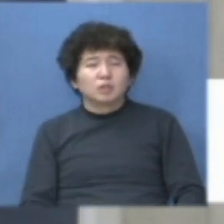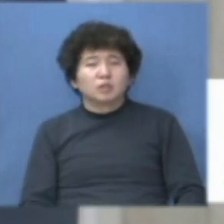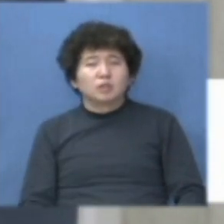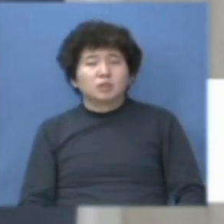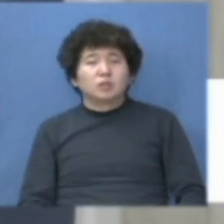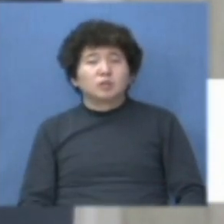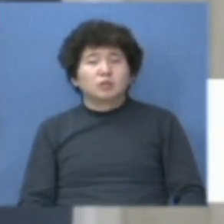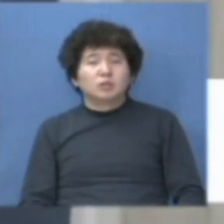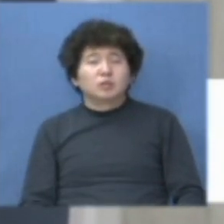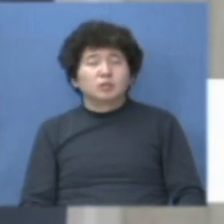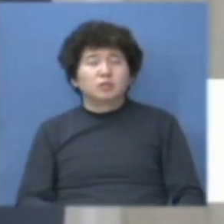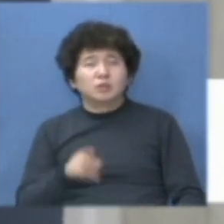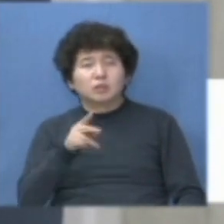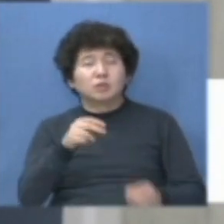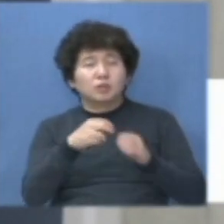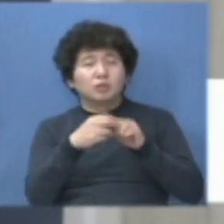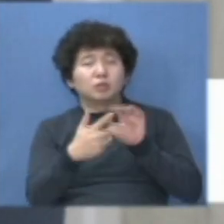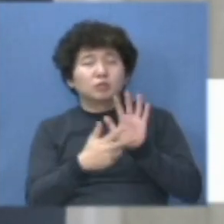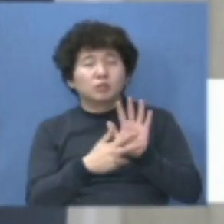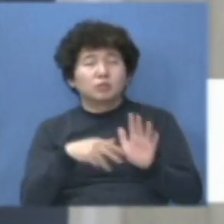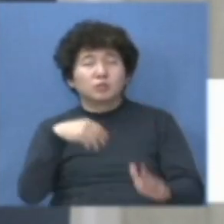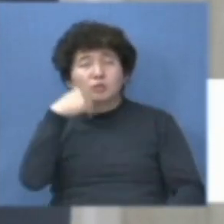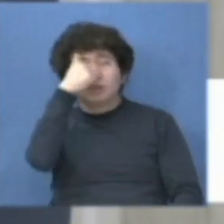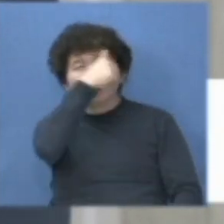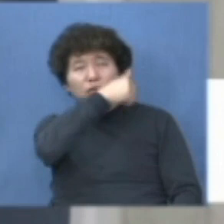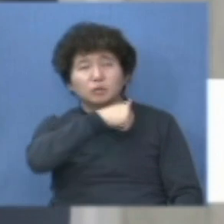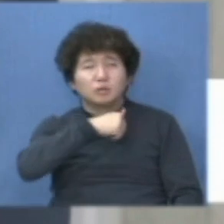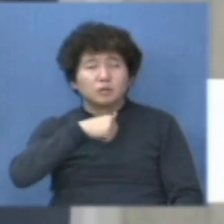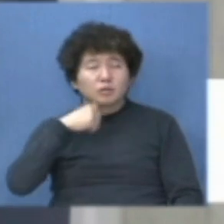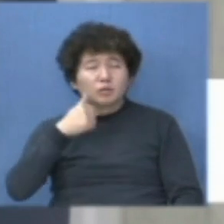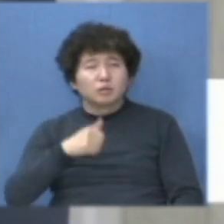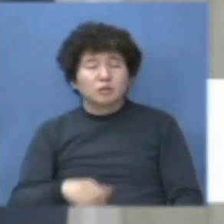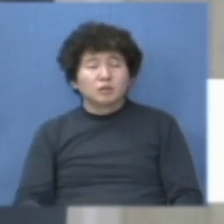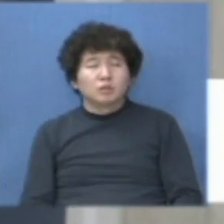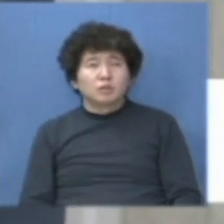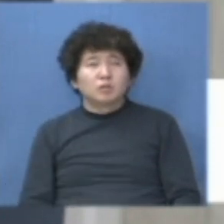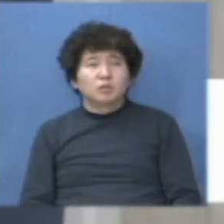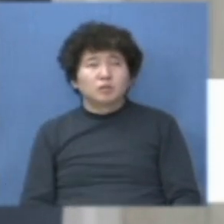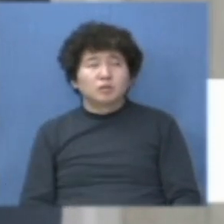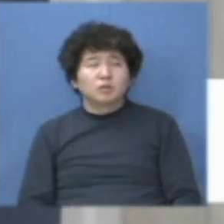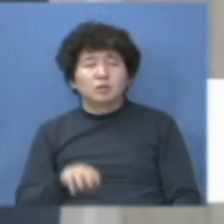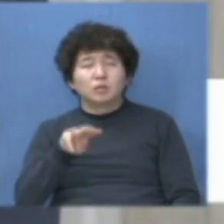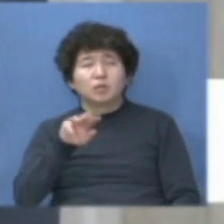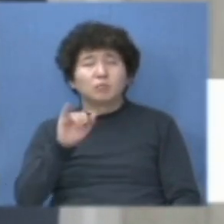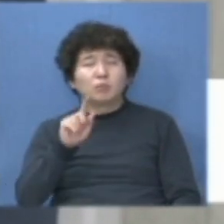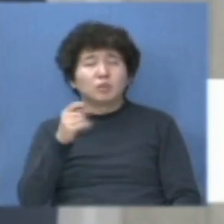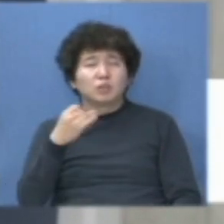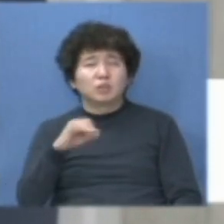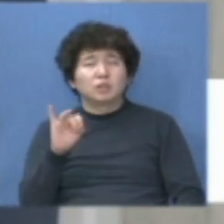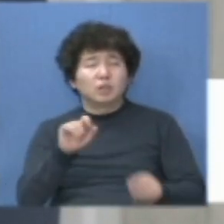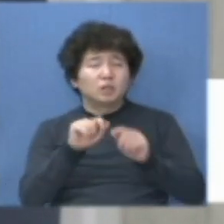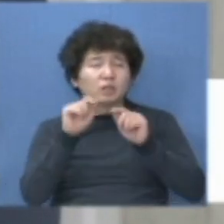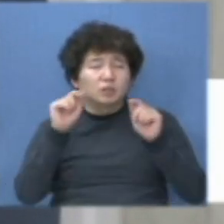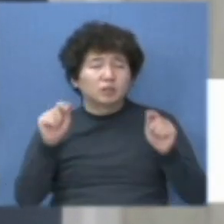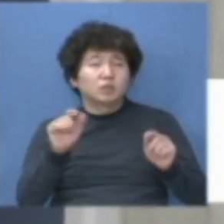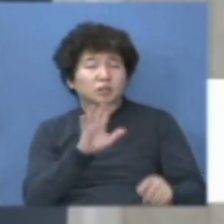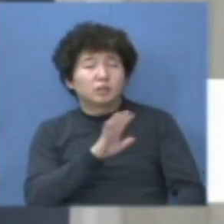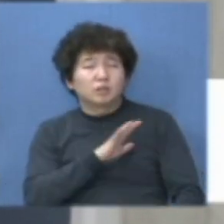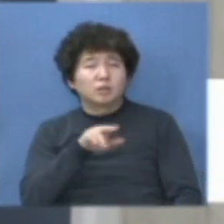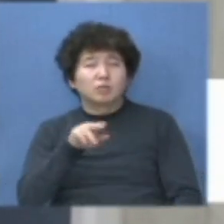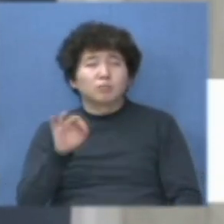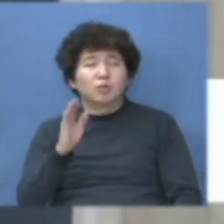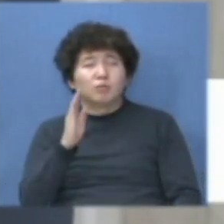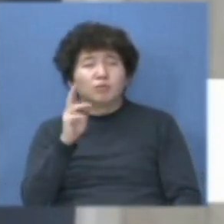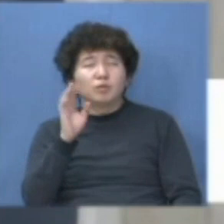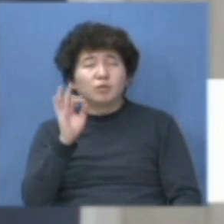департаментінің қасында 2018 жылдан бері қарай мұражай бой көтерген. Бұл мұражайда Шығыс Қазақстан облысы бойынша